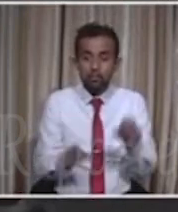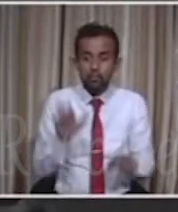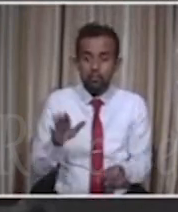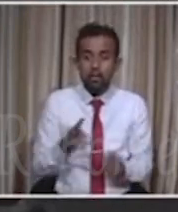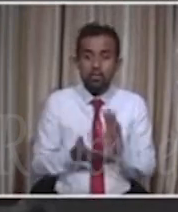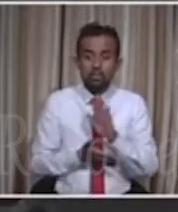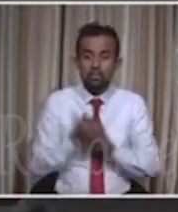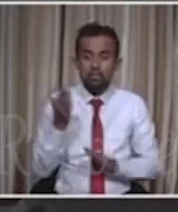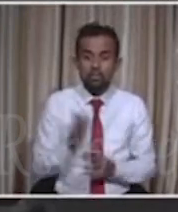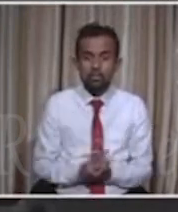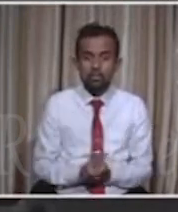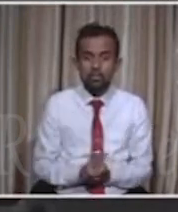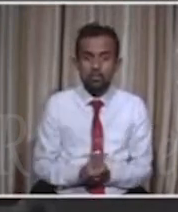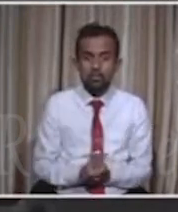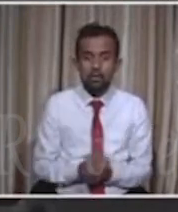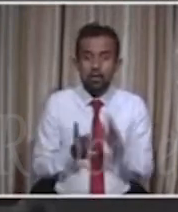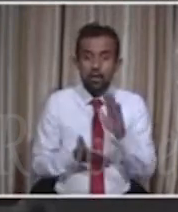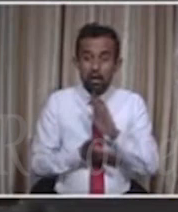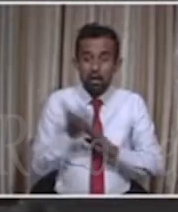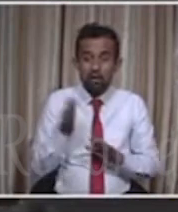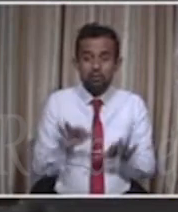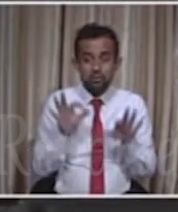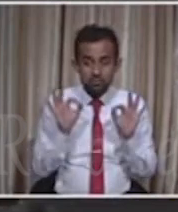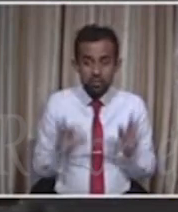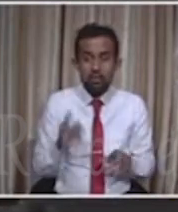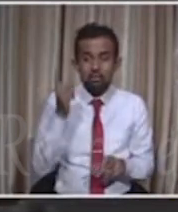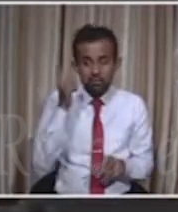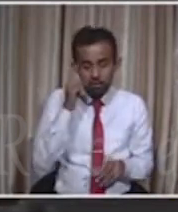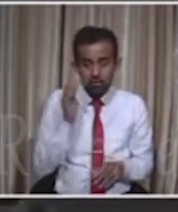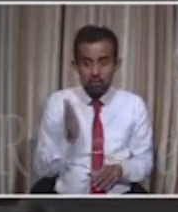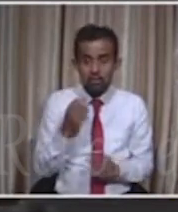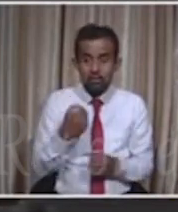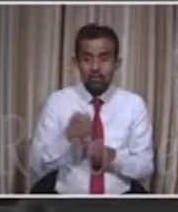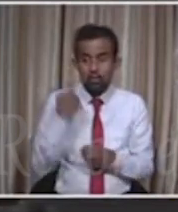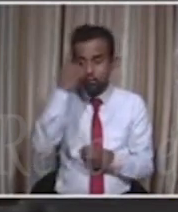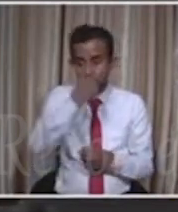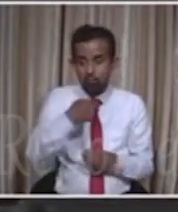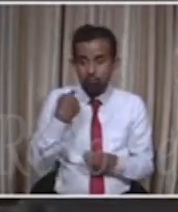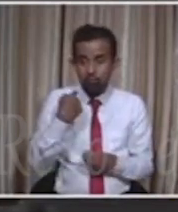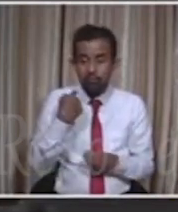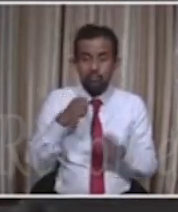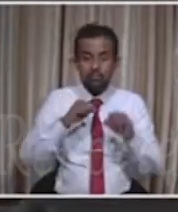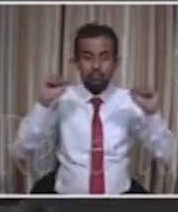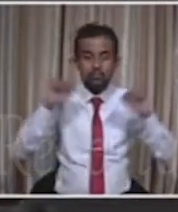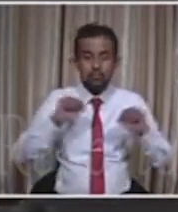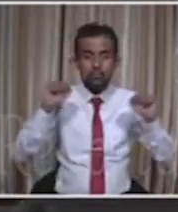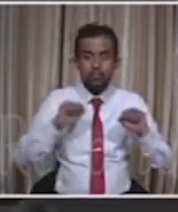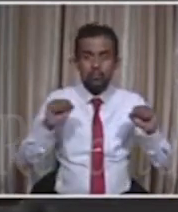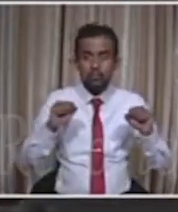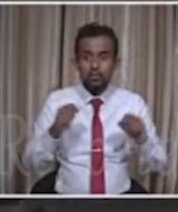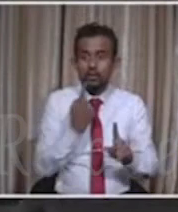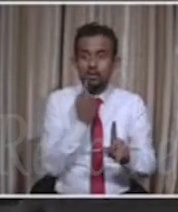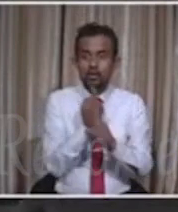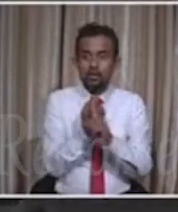හතුරෝ හතුරා නිවැරදිව දන්න නිසා ගෝල්ෆේස් අරගල කරුවන්